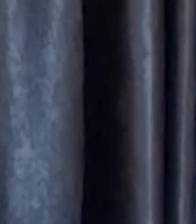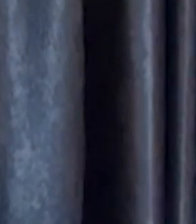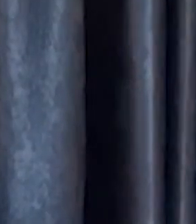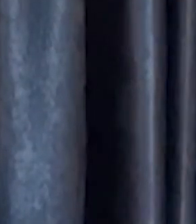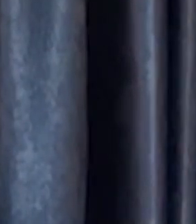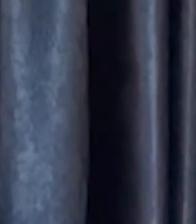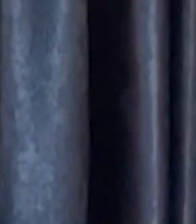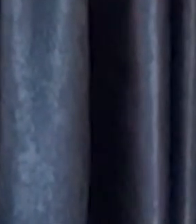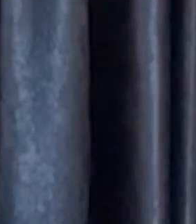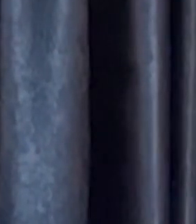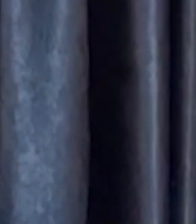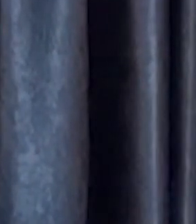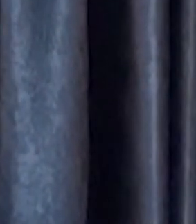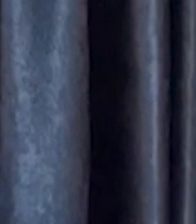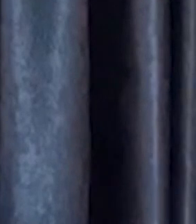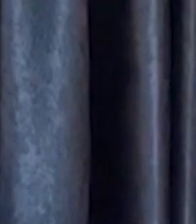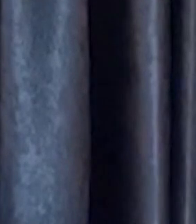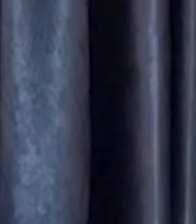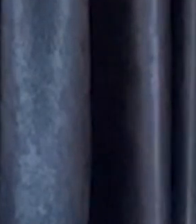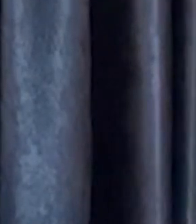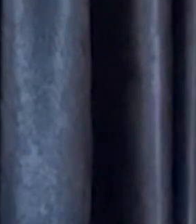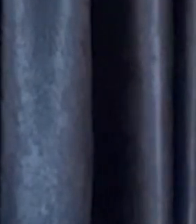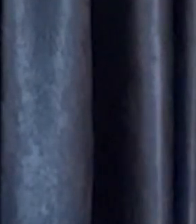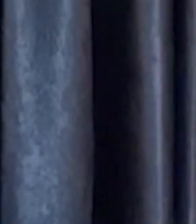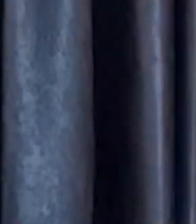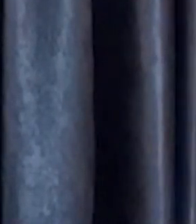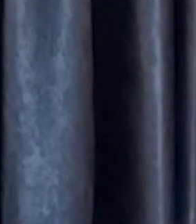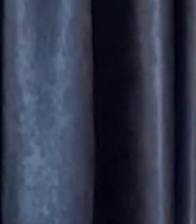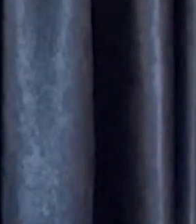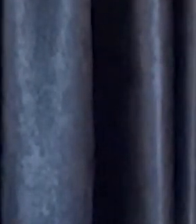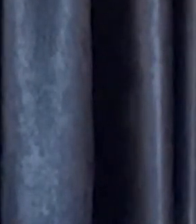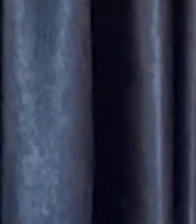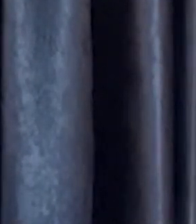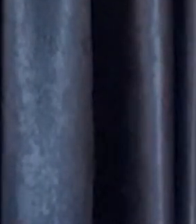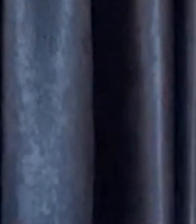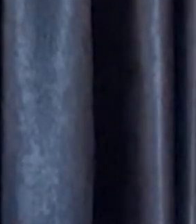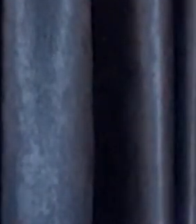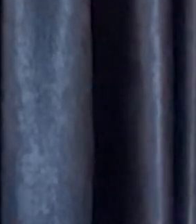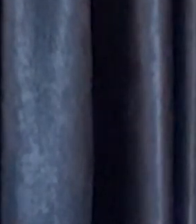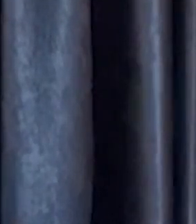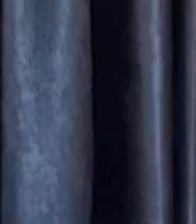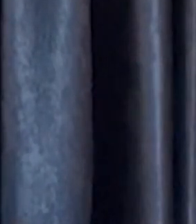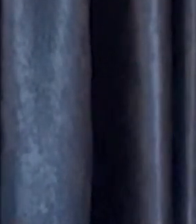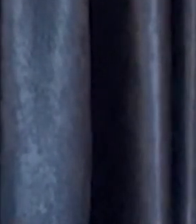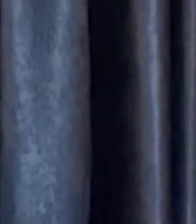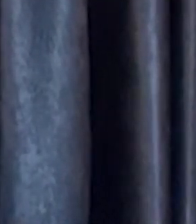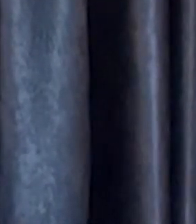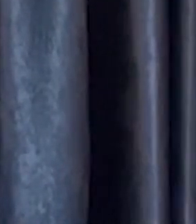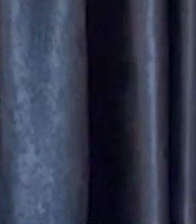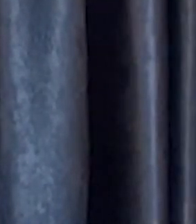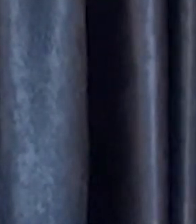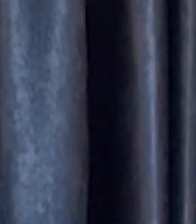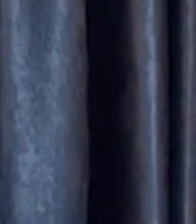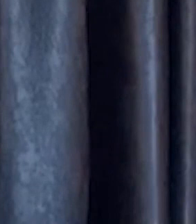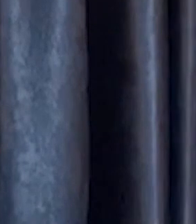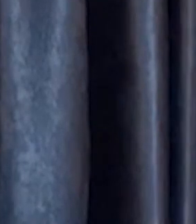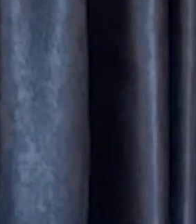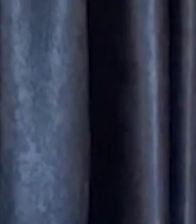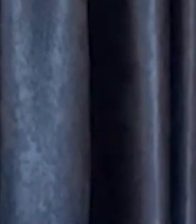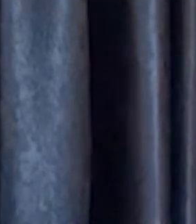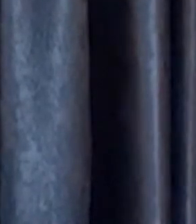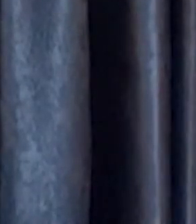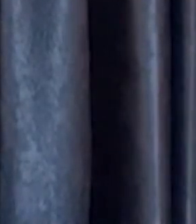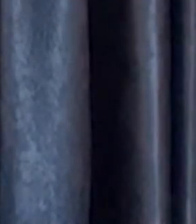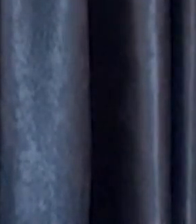먼저 이렇게 훌륭한 훈장을 받게 되어 영광입니다. 하지만 아직도 정신질환이라는 사회적 편견